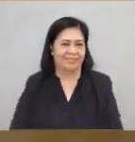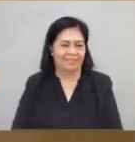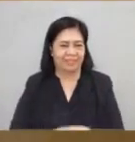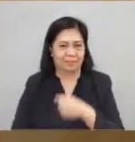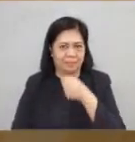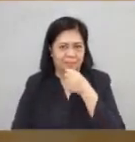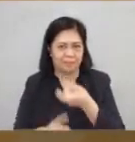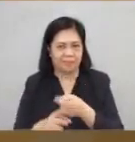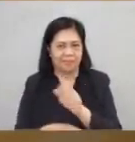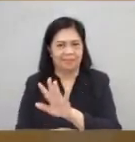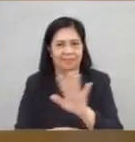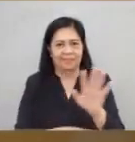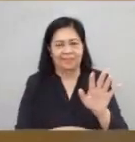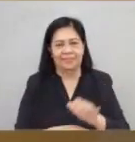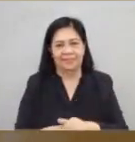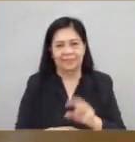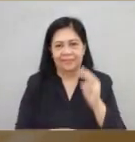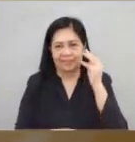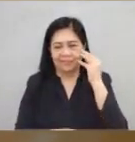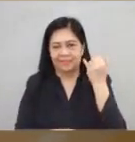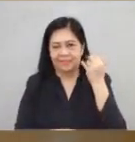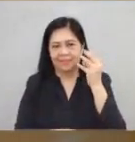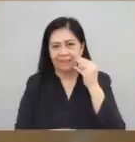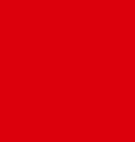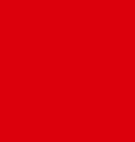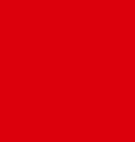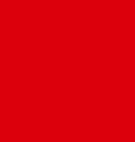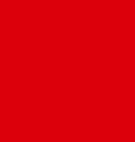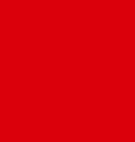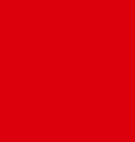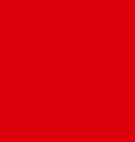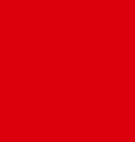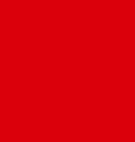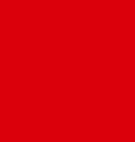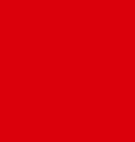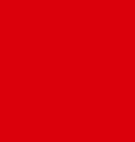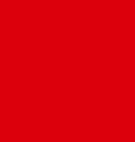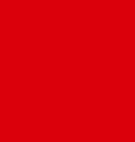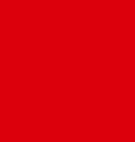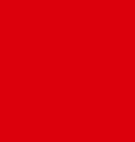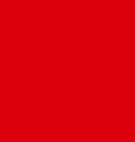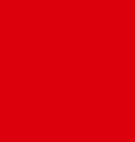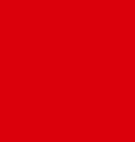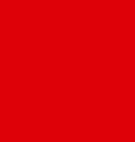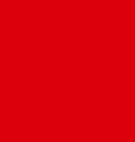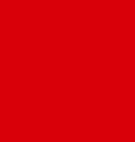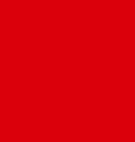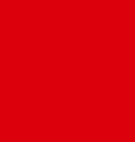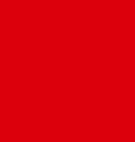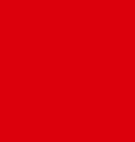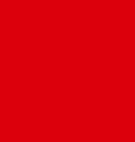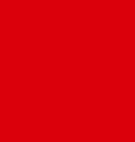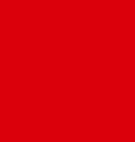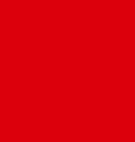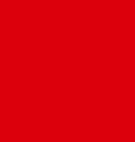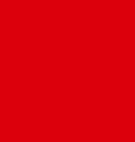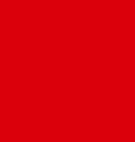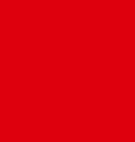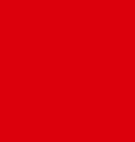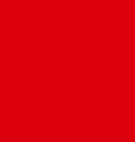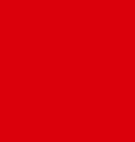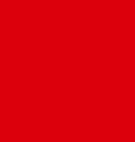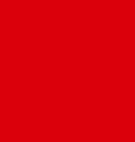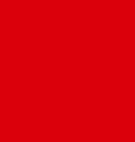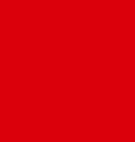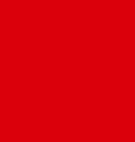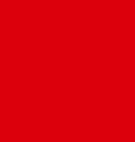sa Frontline, MJ Marfori, News 5. Mga kapatid, Nikki de Guzman po. Iba na ang may alam at